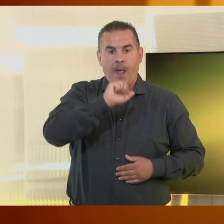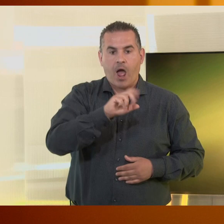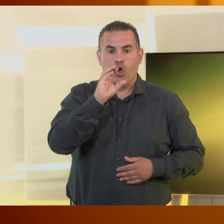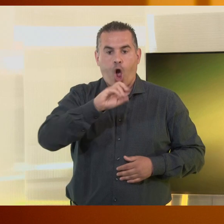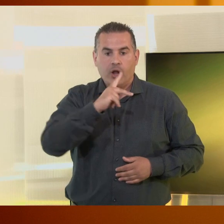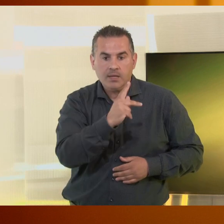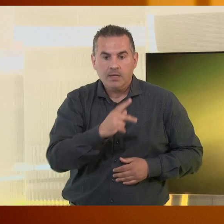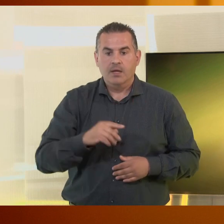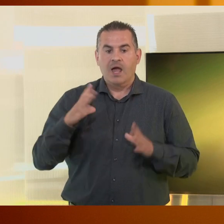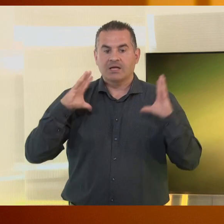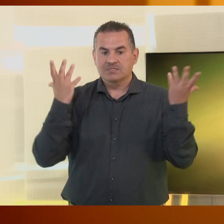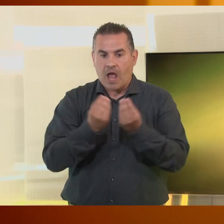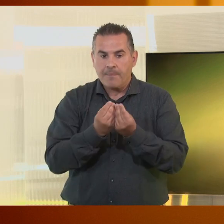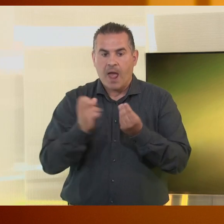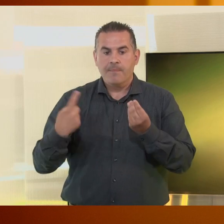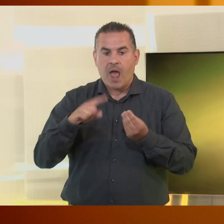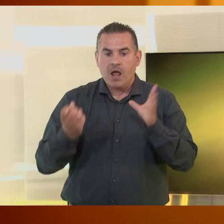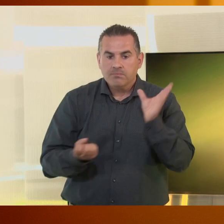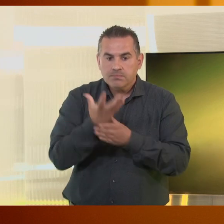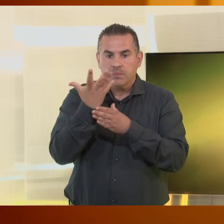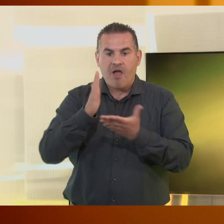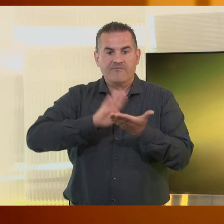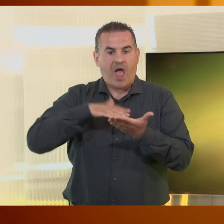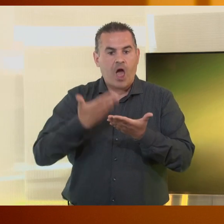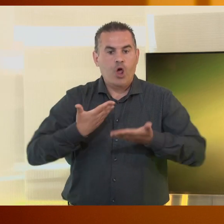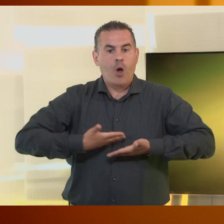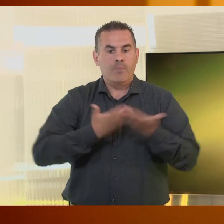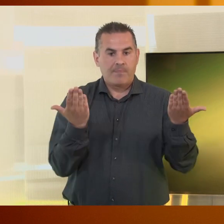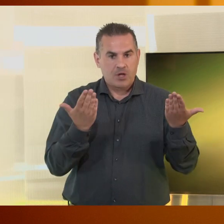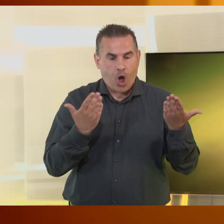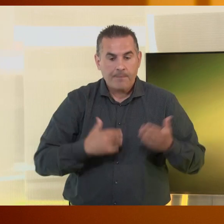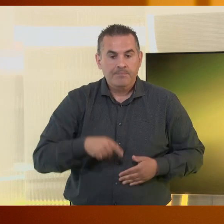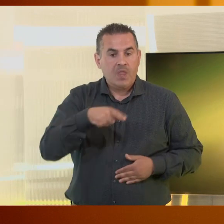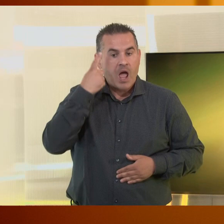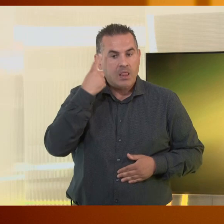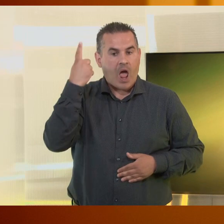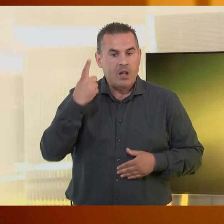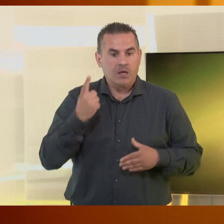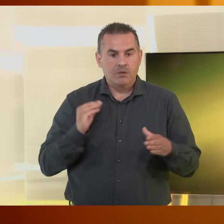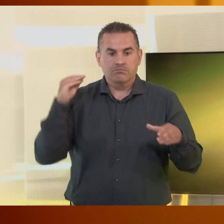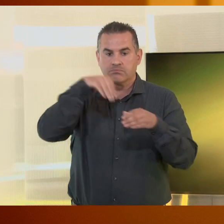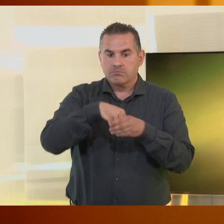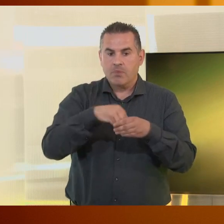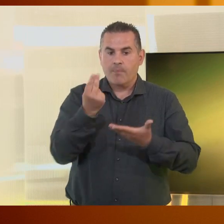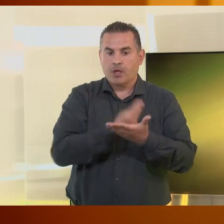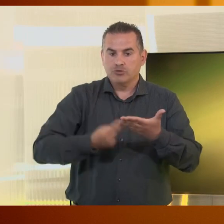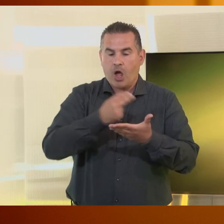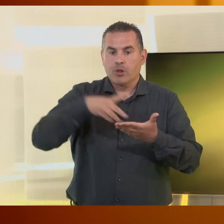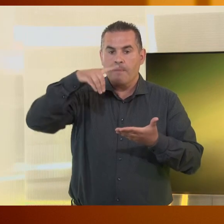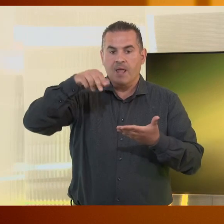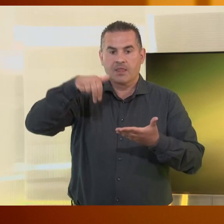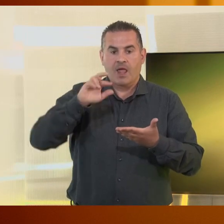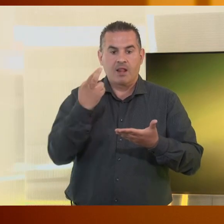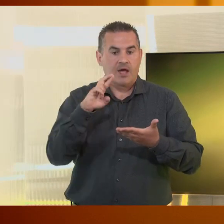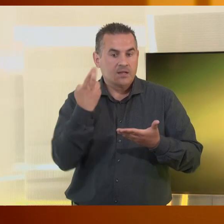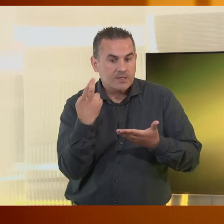dei progetti del PNRR, presentata oggi a Cagliari e promossa dal Dipartimento Funzione Pubblica, attuata dal Formez col contributo scientifico